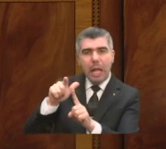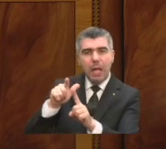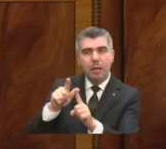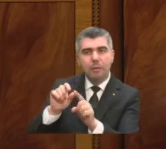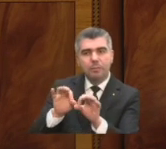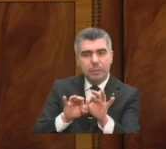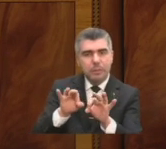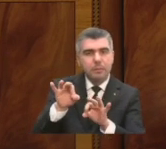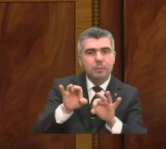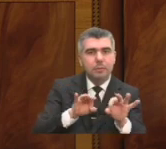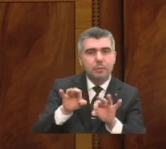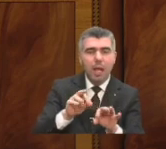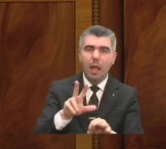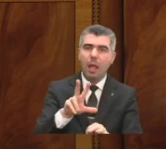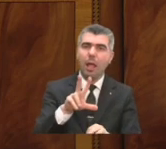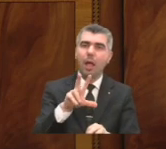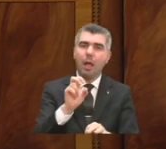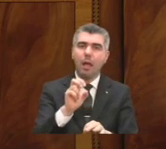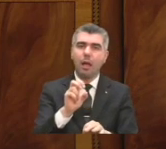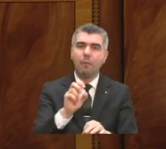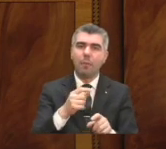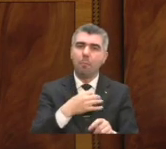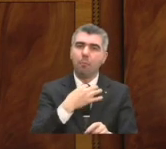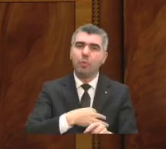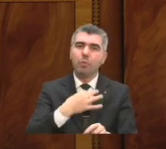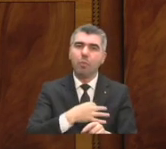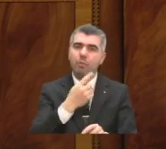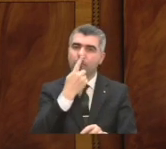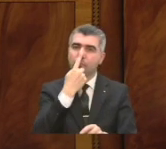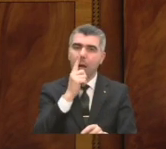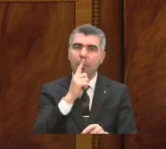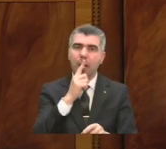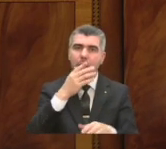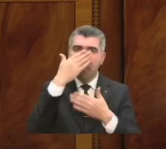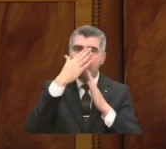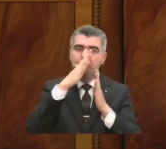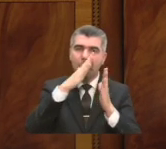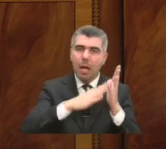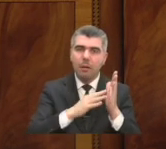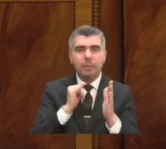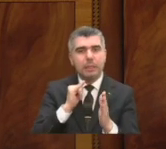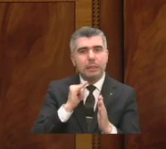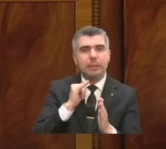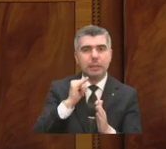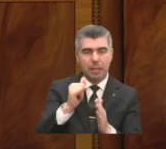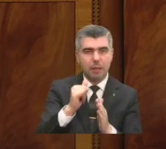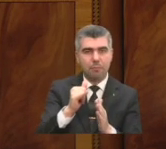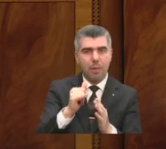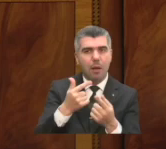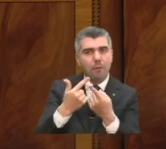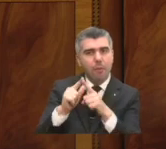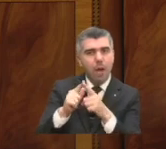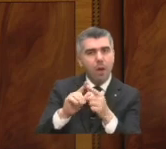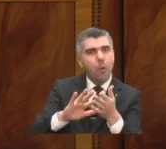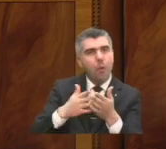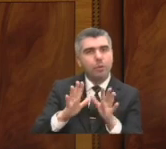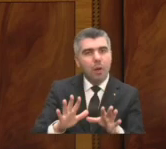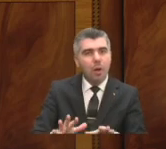تحريكها معروفة بعدائها للمغرب وسعيها بكل